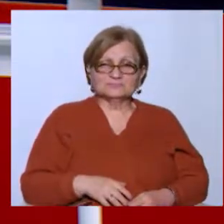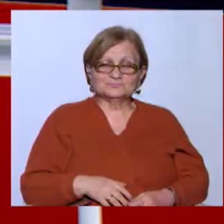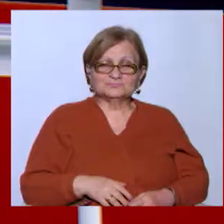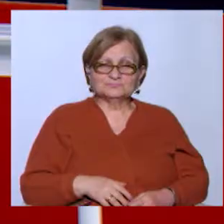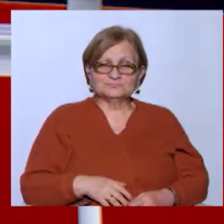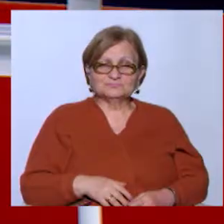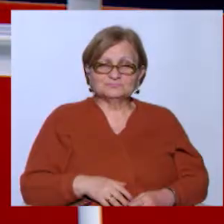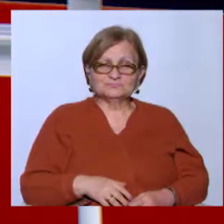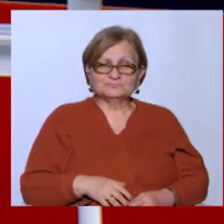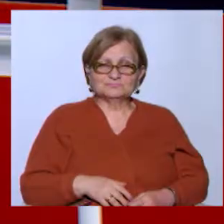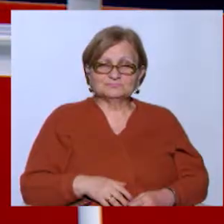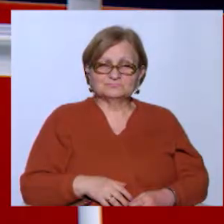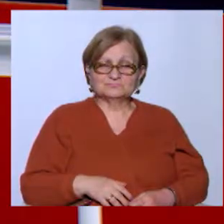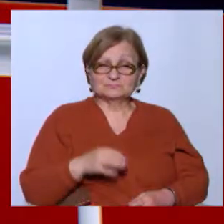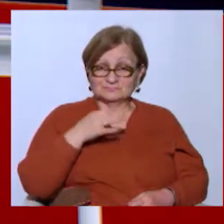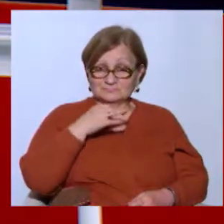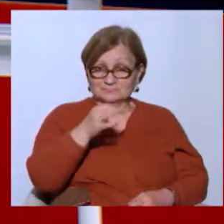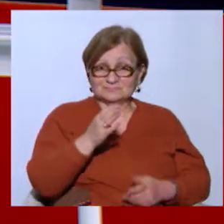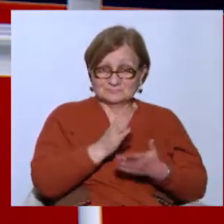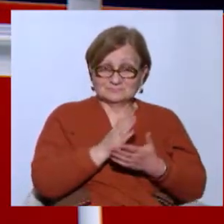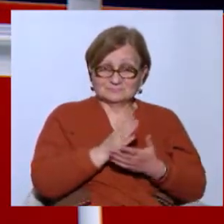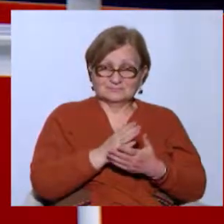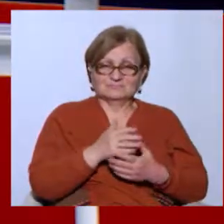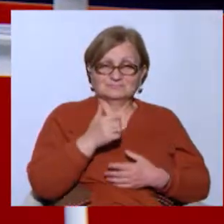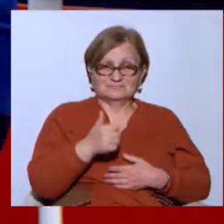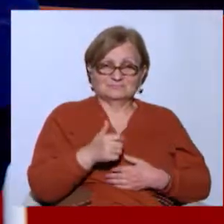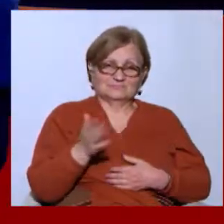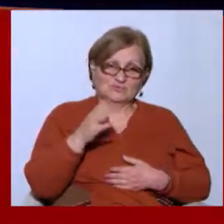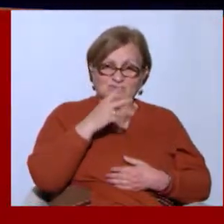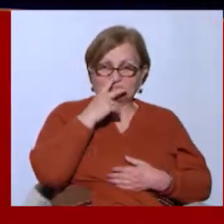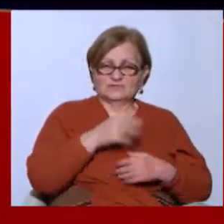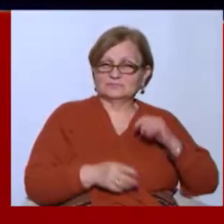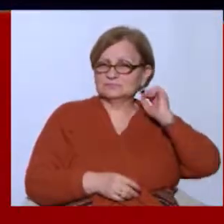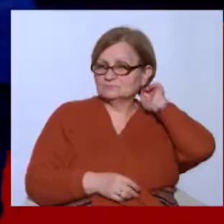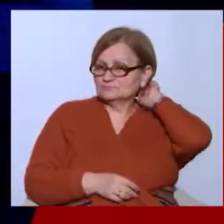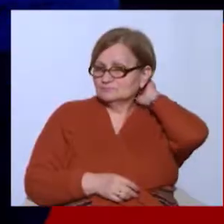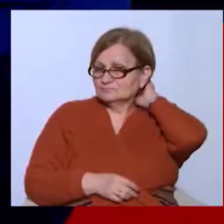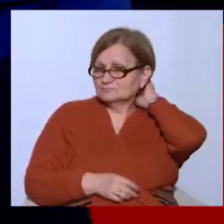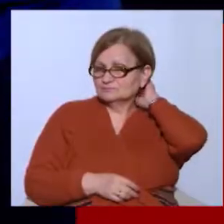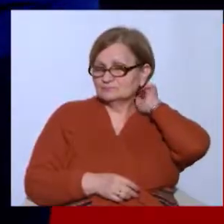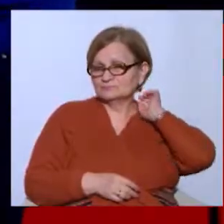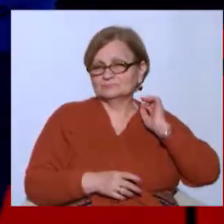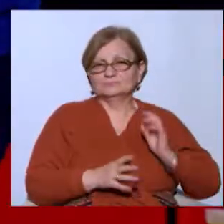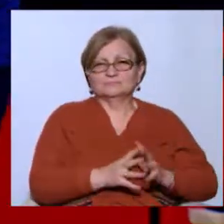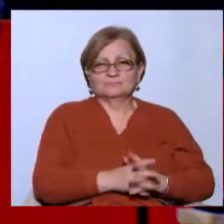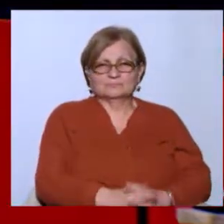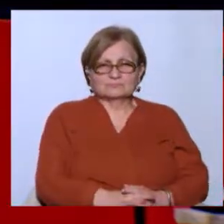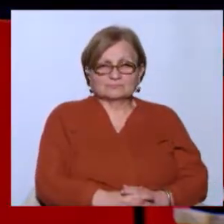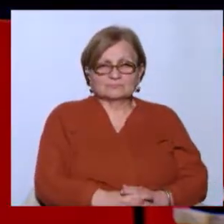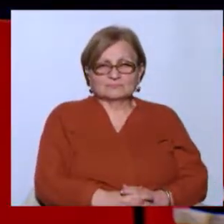დაფიქრდით. გაქვთ უკვე პასუხი. ძალიან კარგი. მოდი ვნახოთ. აბა ვნახოთ.